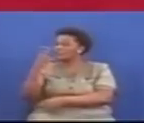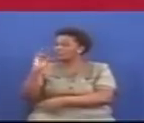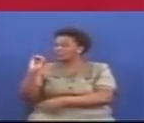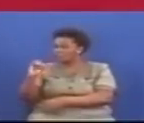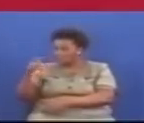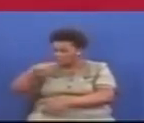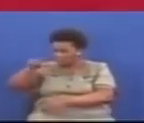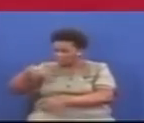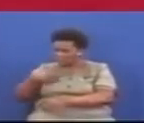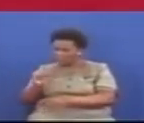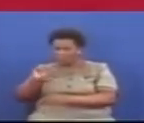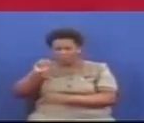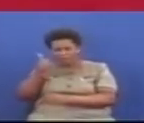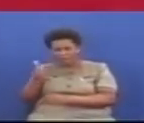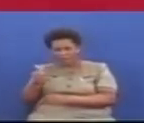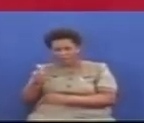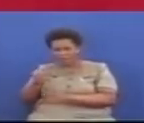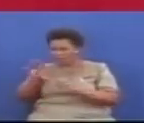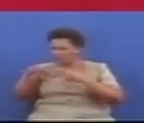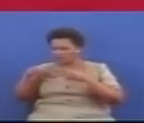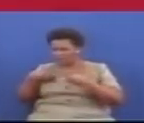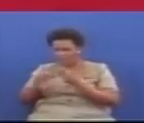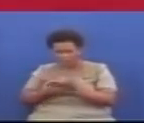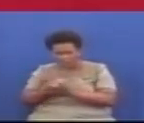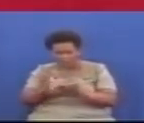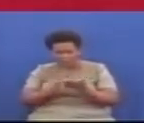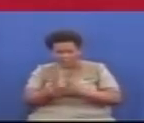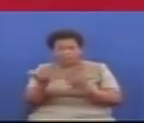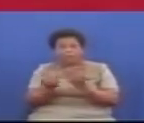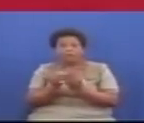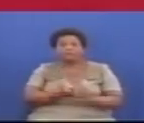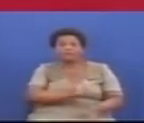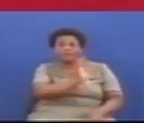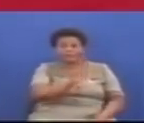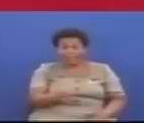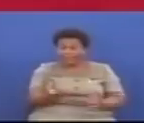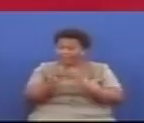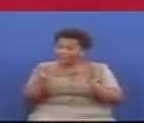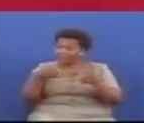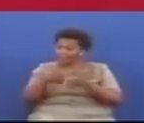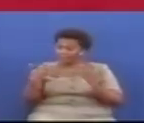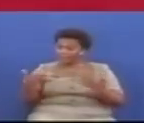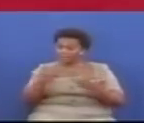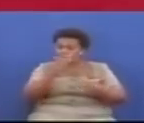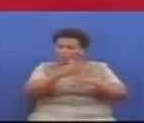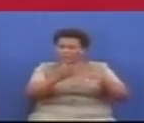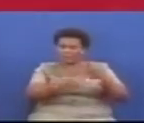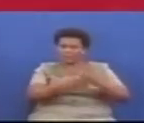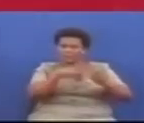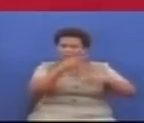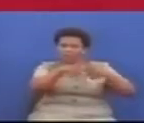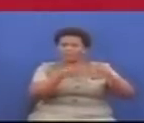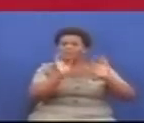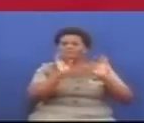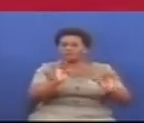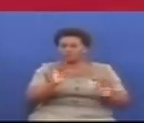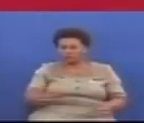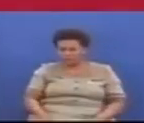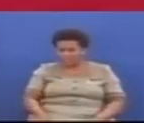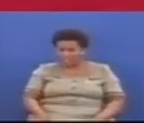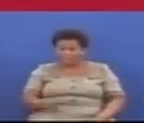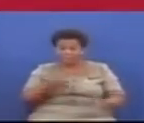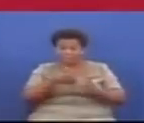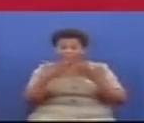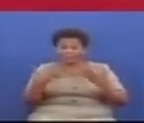yanafanyiwa kazi. Kwa sasa ujenzi wa barabara hii unaendelea vizuri, ambapo maendeleo ya kazi kwa ujumla